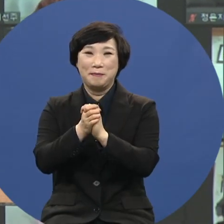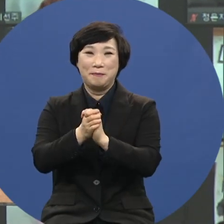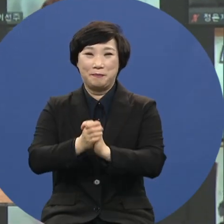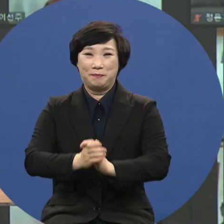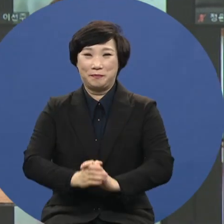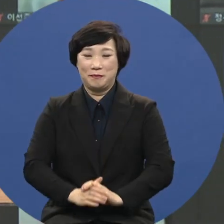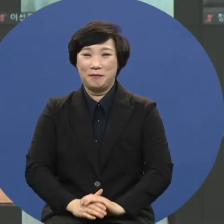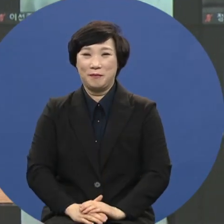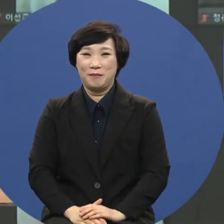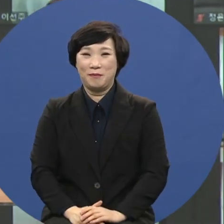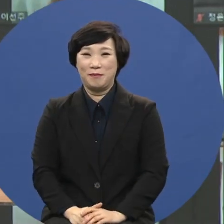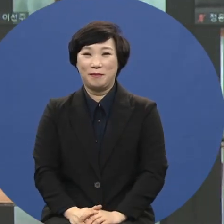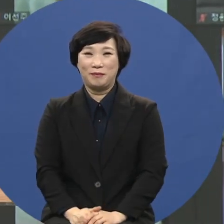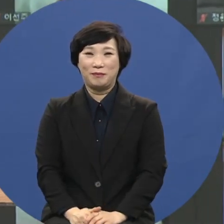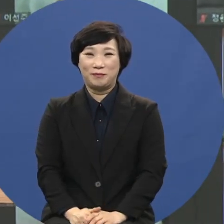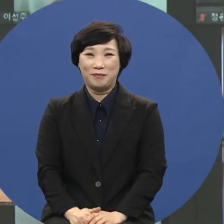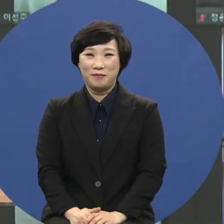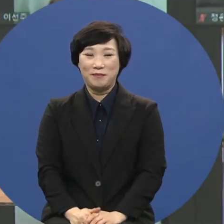아멘.